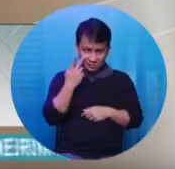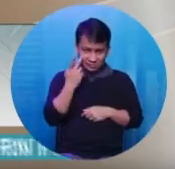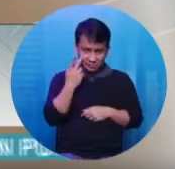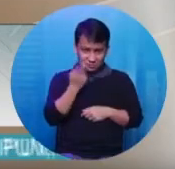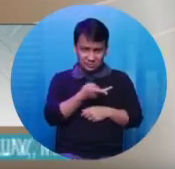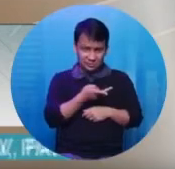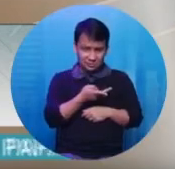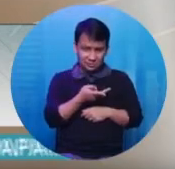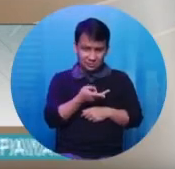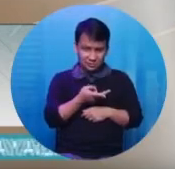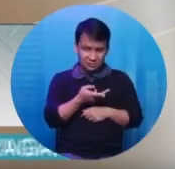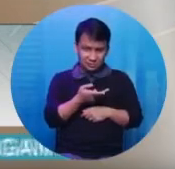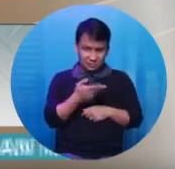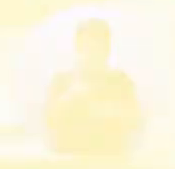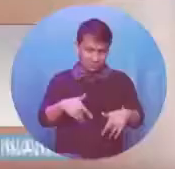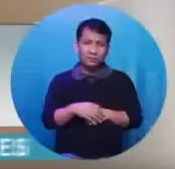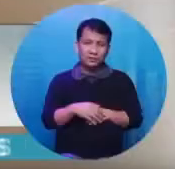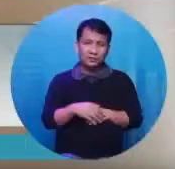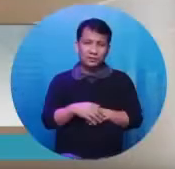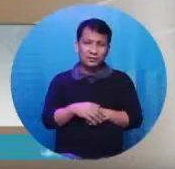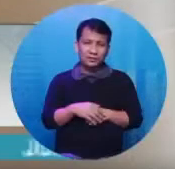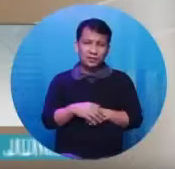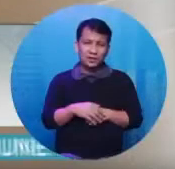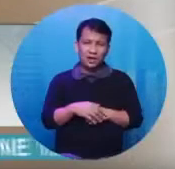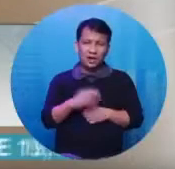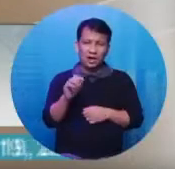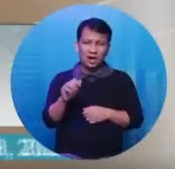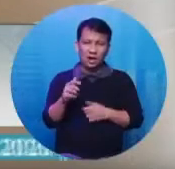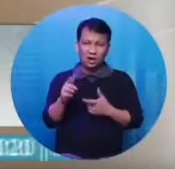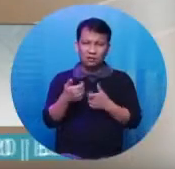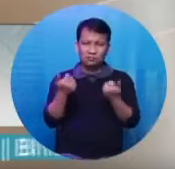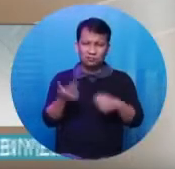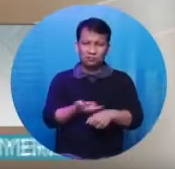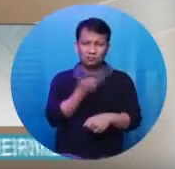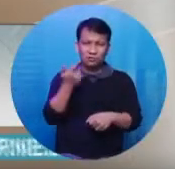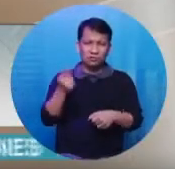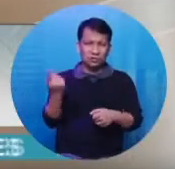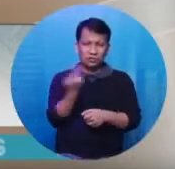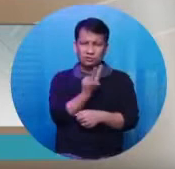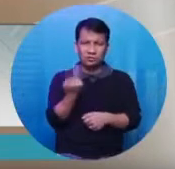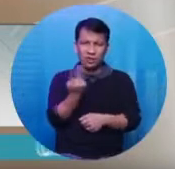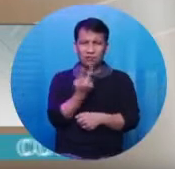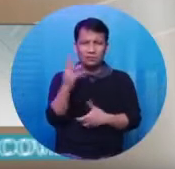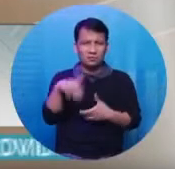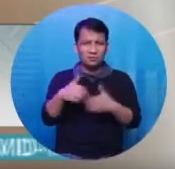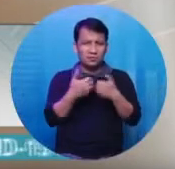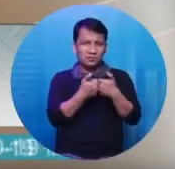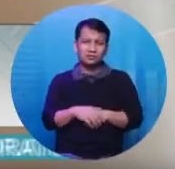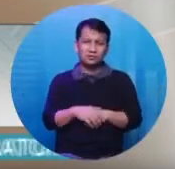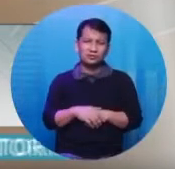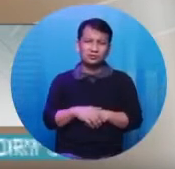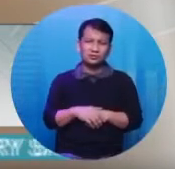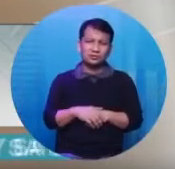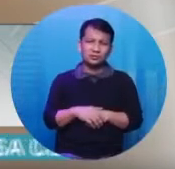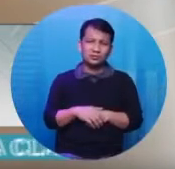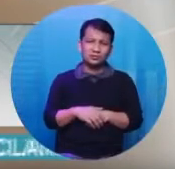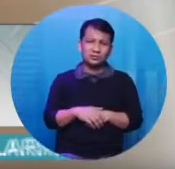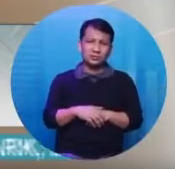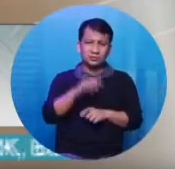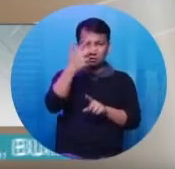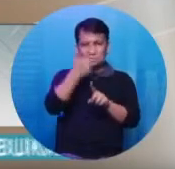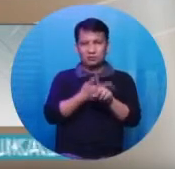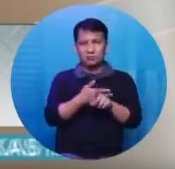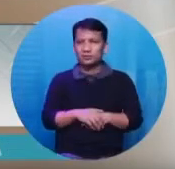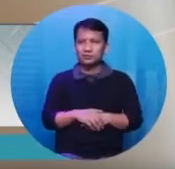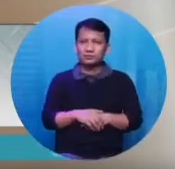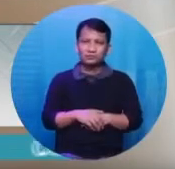para tumahimik na lang daw din po siya. Gaano na kay katagal, ma'am, na magkarelasyon bago kayo nag-split? Ano, 3 months pa lang